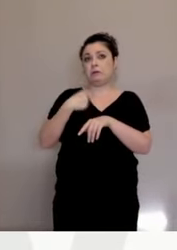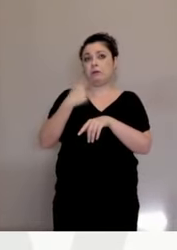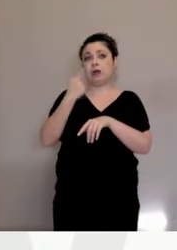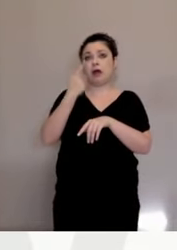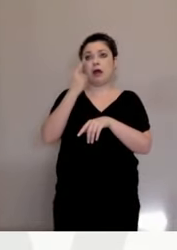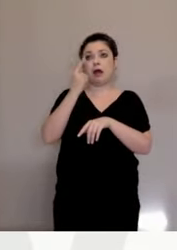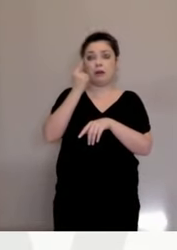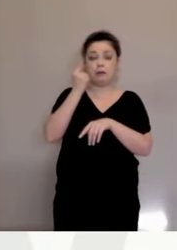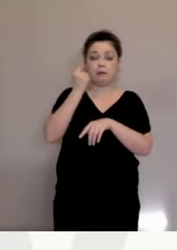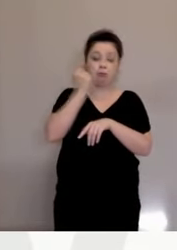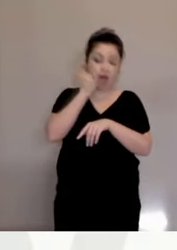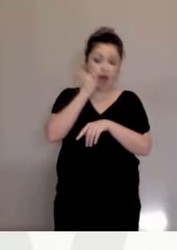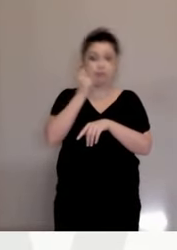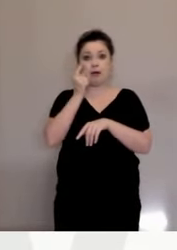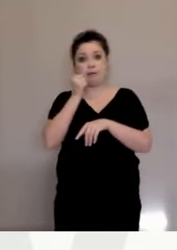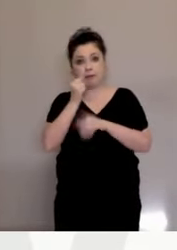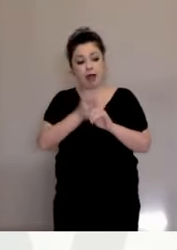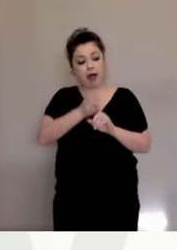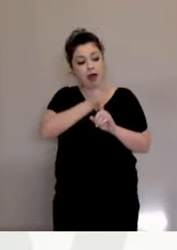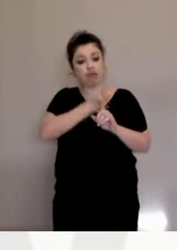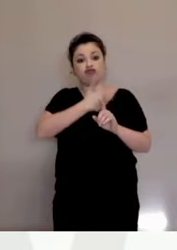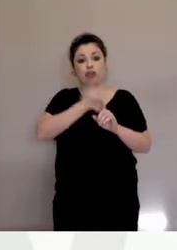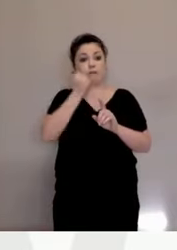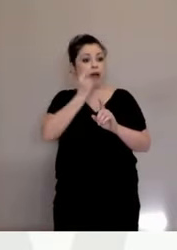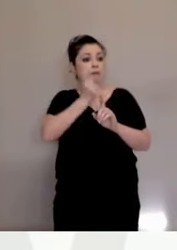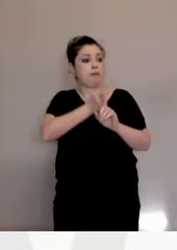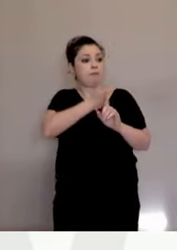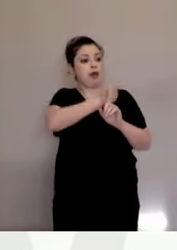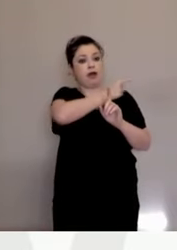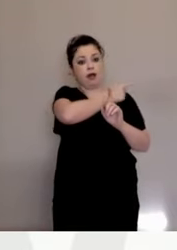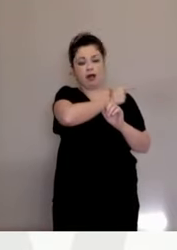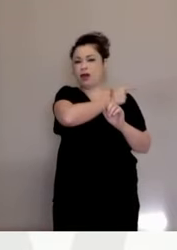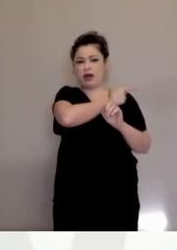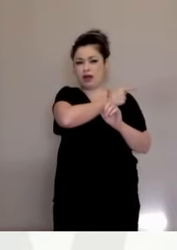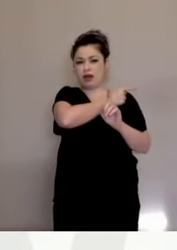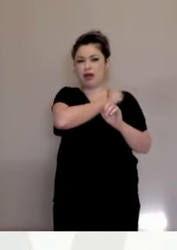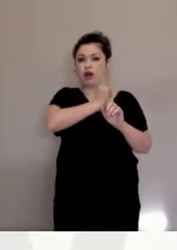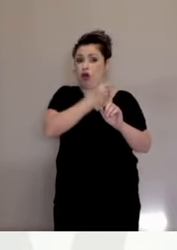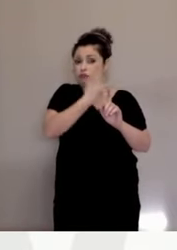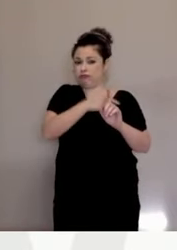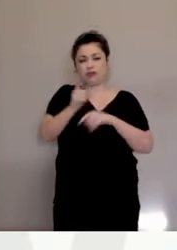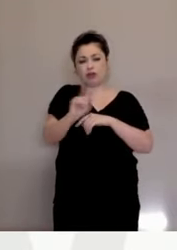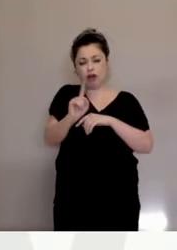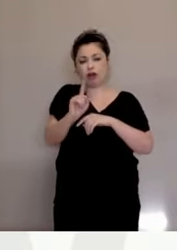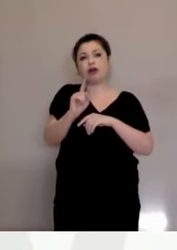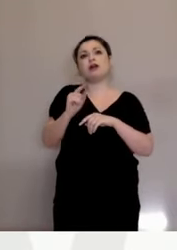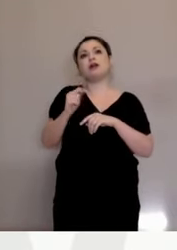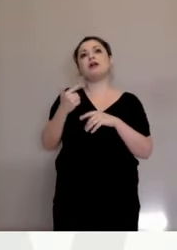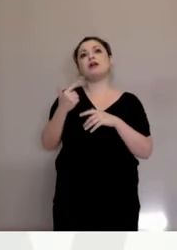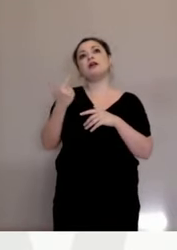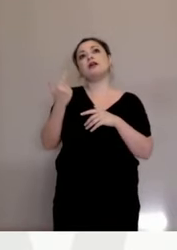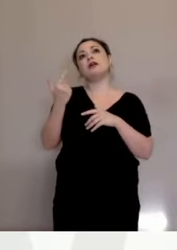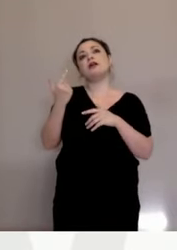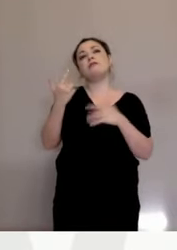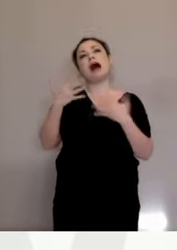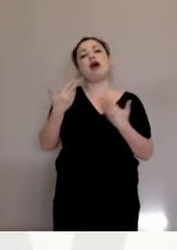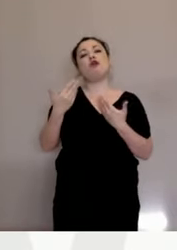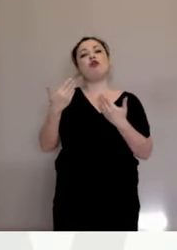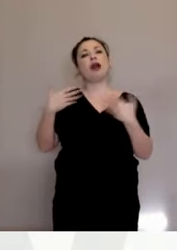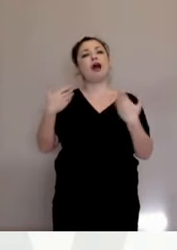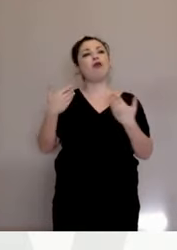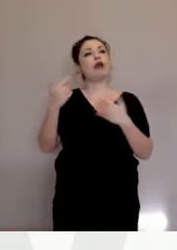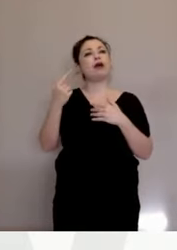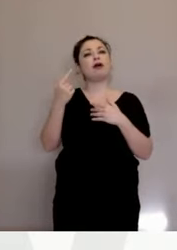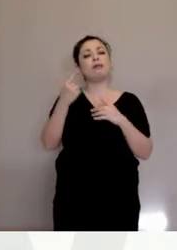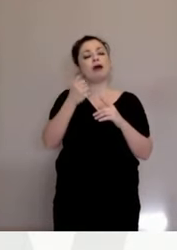vostra madre hanno padre e madre, eccetera. Ma questo è ancora molto superficiale, il